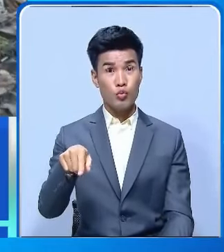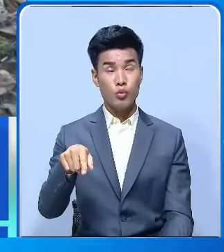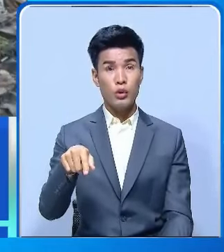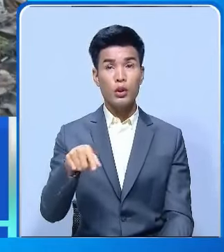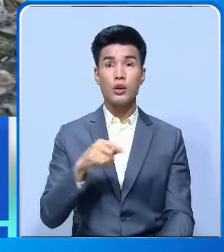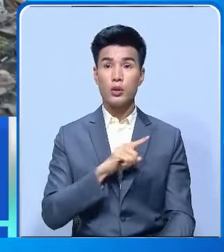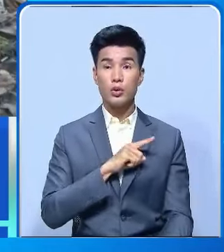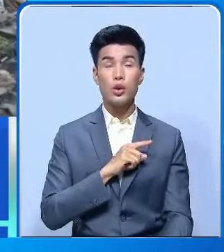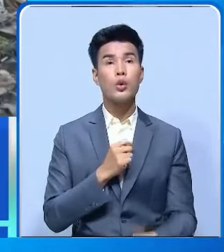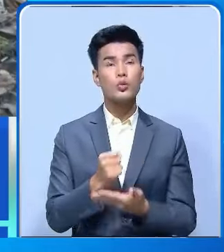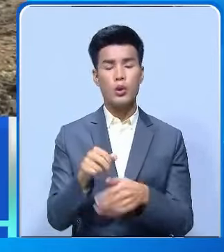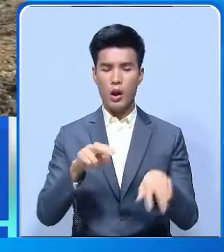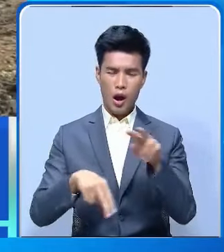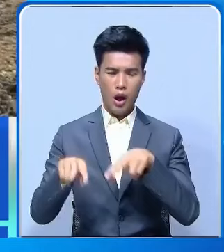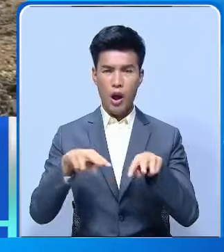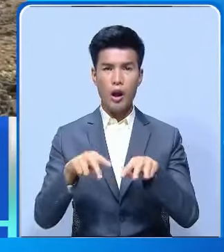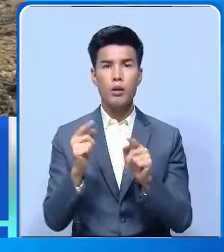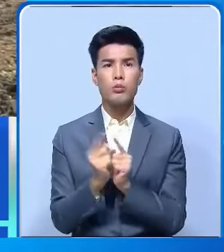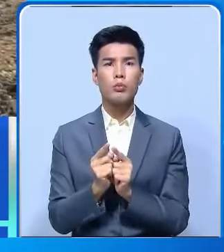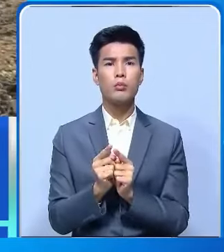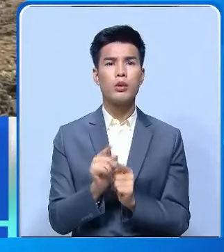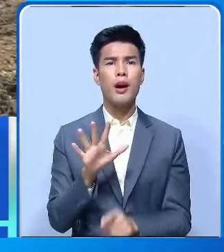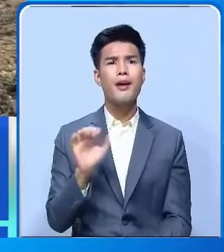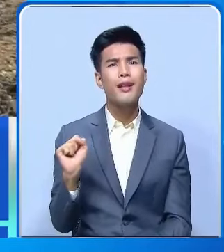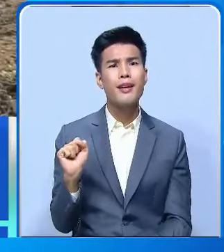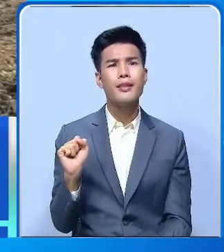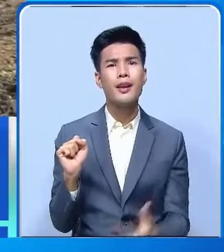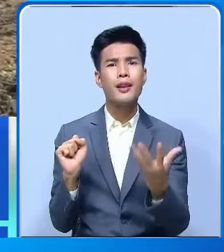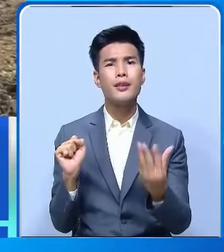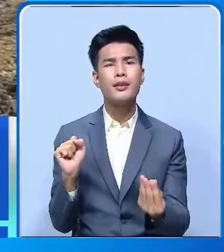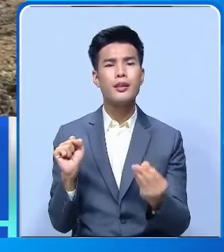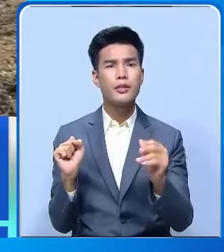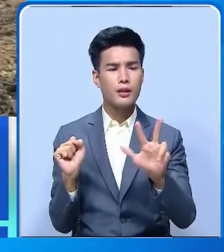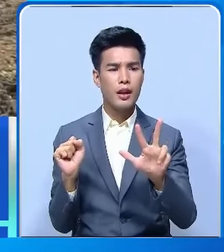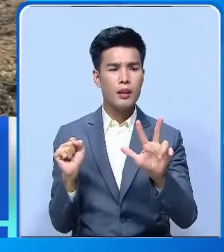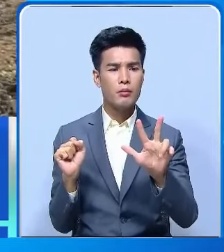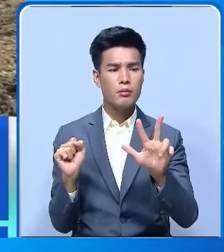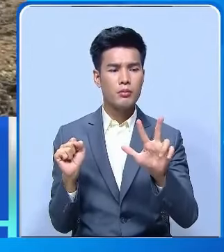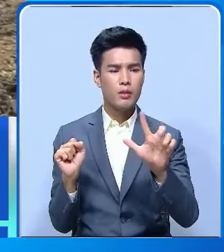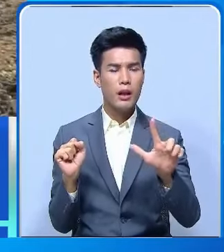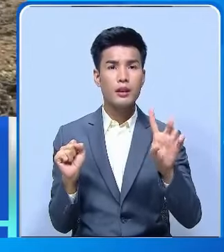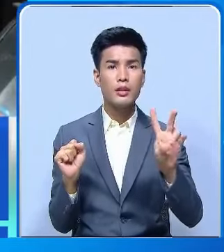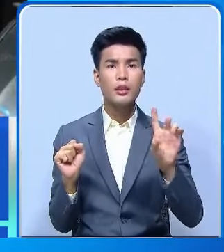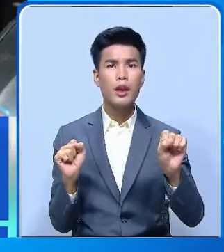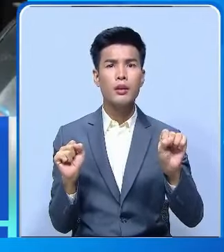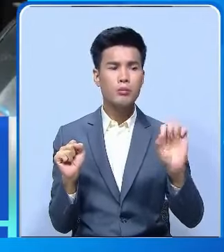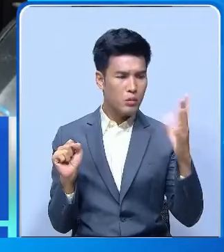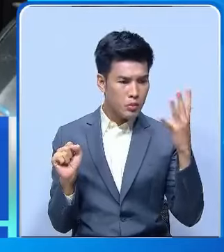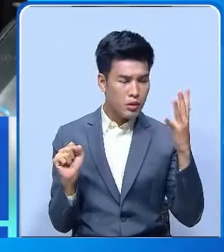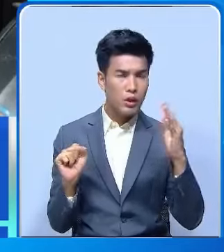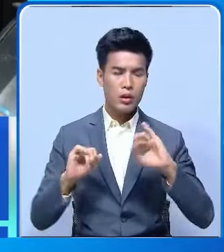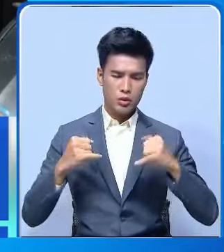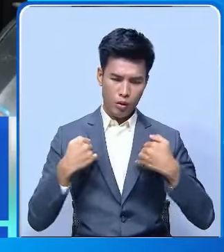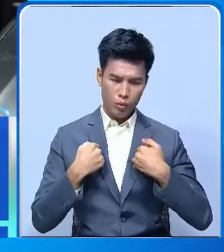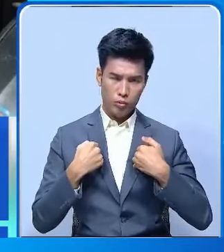วยกันงมค้นหามันเจออยู่แค่5แสนบาทส่วน3ล้าน7แสนบาทยังไม่เจอ ก็ทำให้เจ้าของเงินตัวจริง